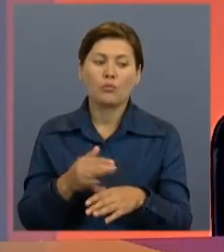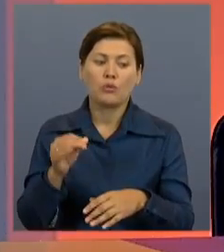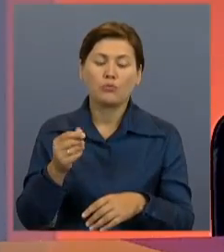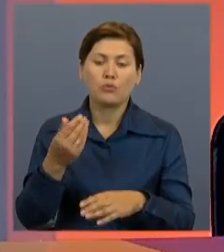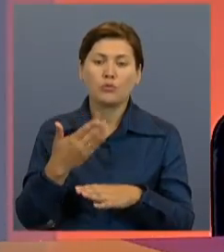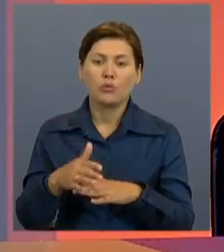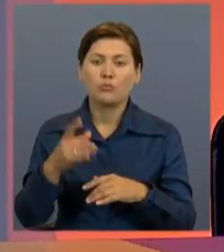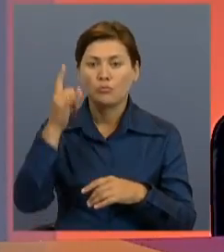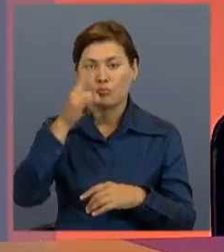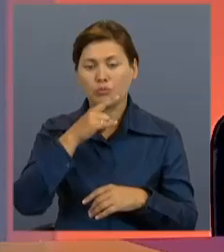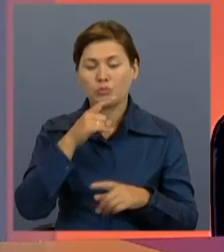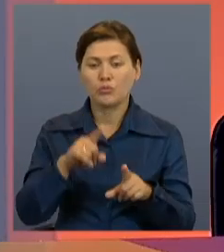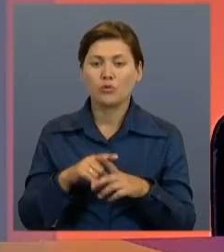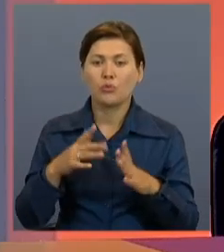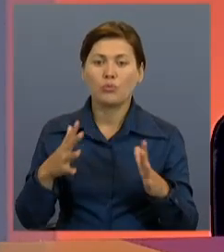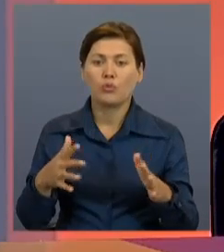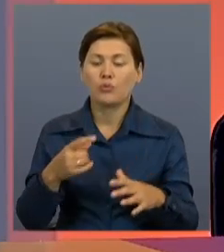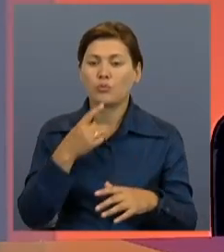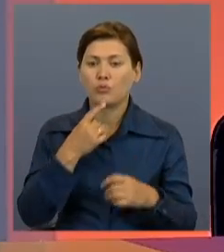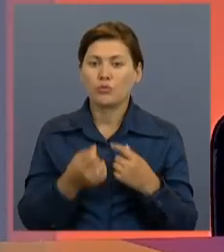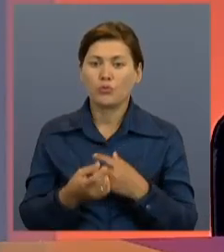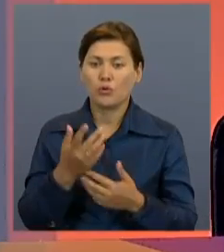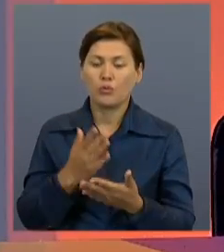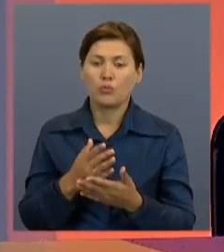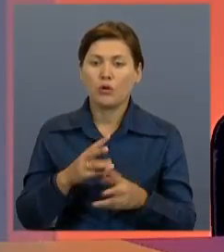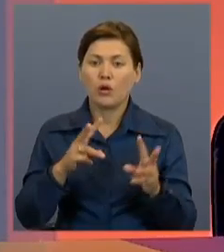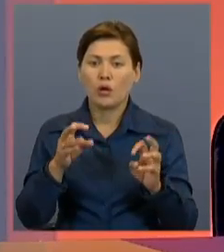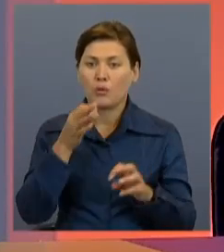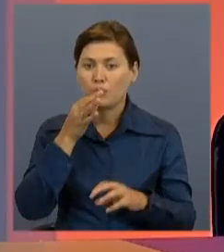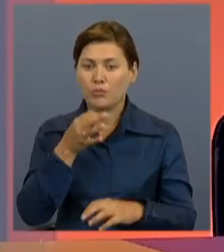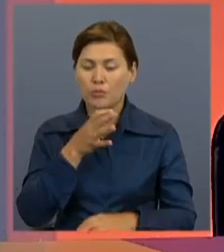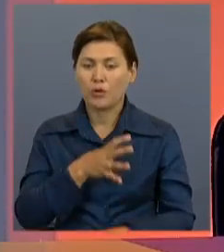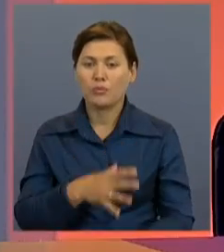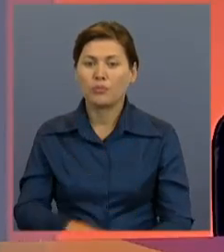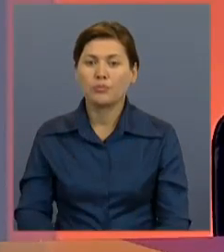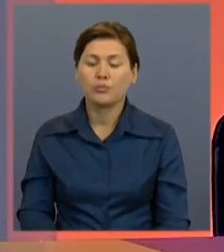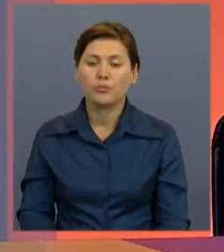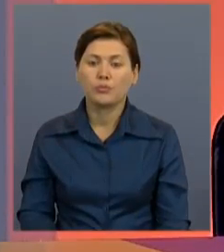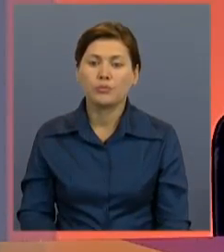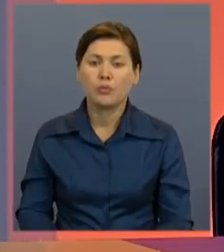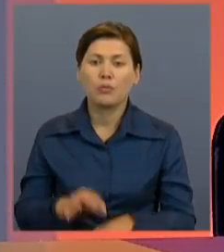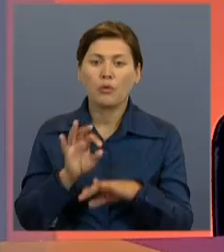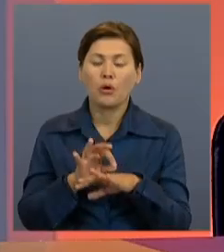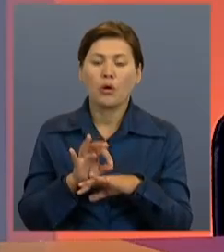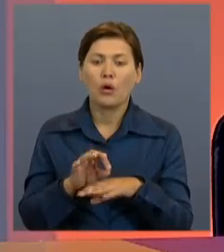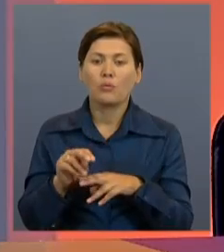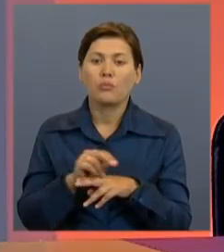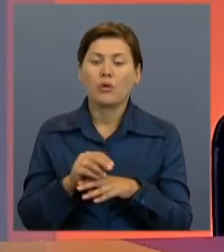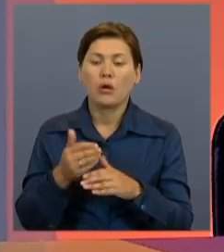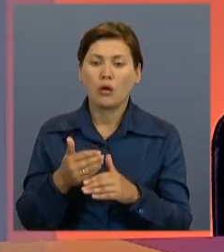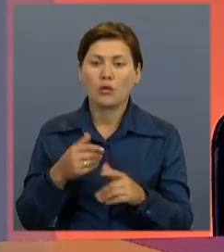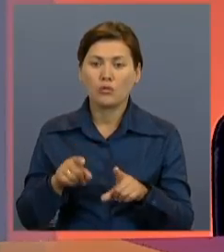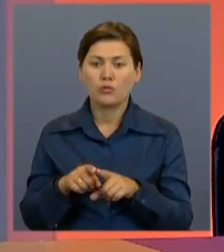қаржыландыру бүгін Қазақстанда үлкен қиындықтар туғызуда. Оны атап өтуіміз керек. Жалпы ауруды емдегеннен гөрі алдын